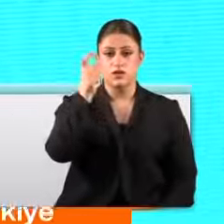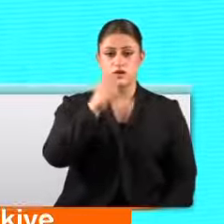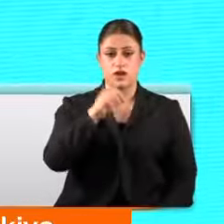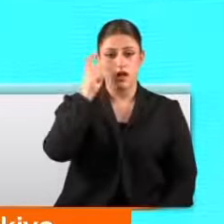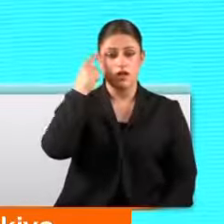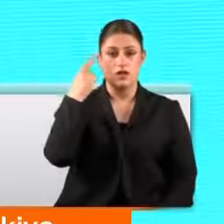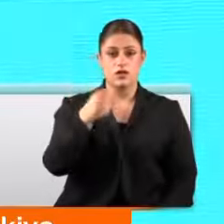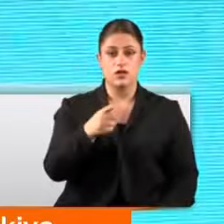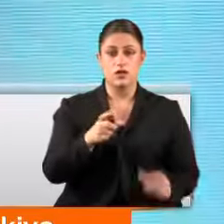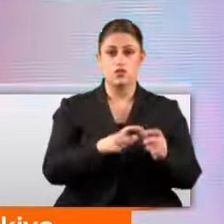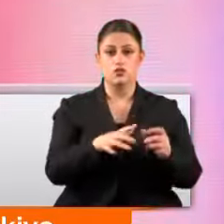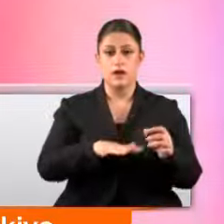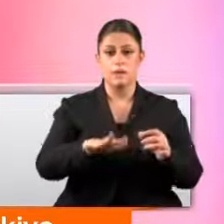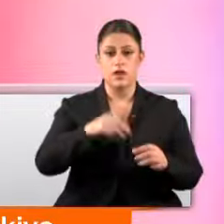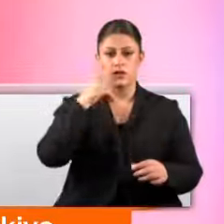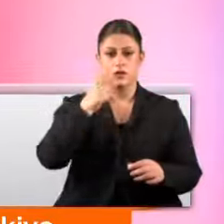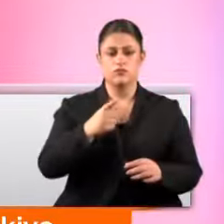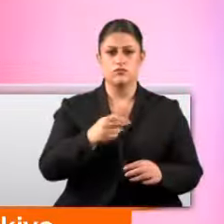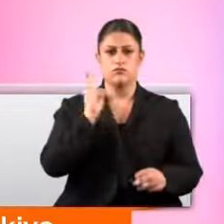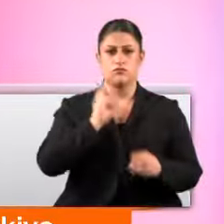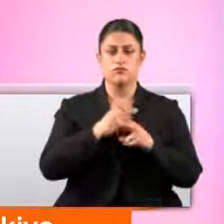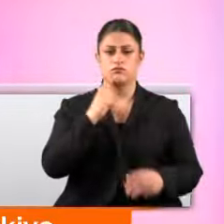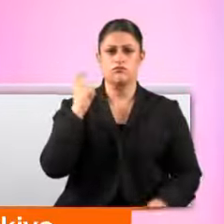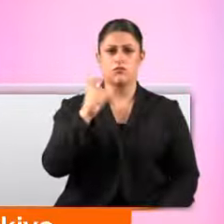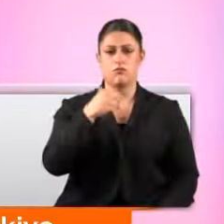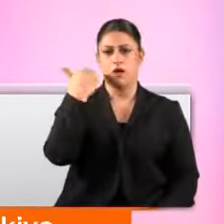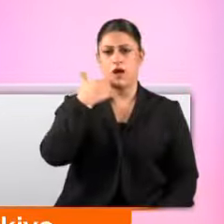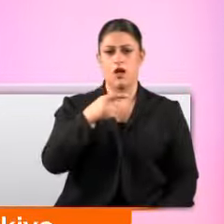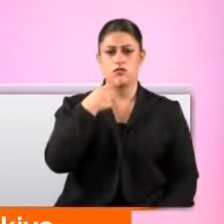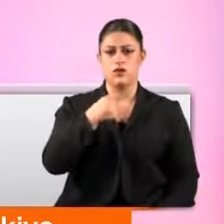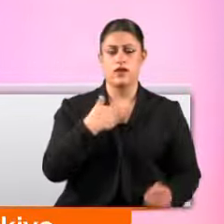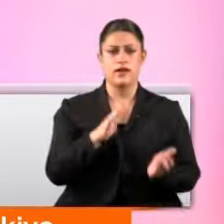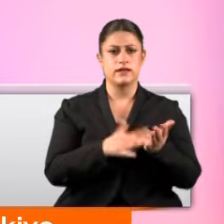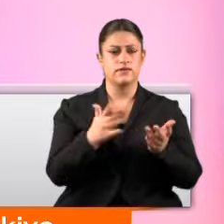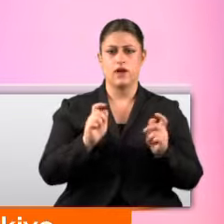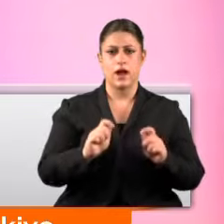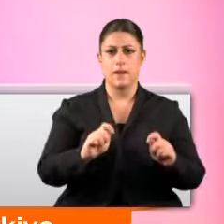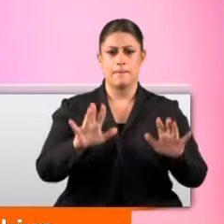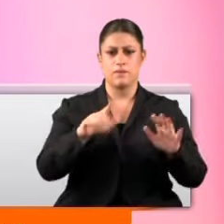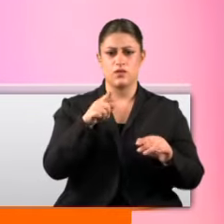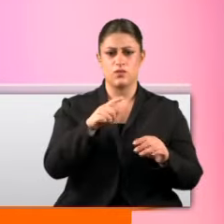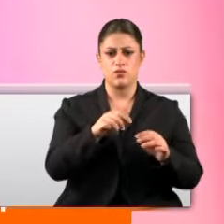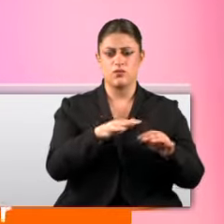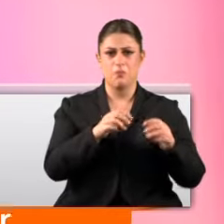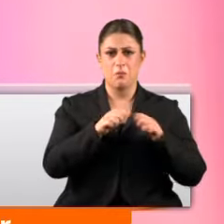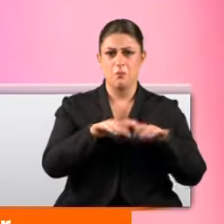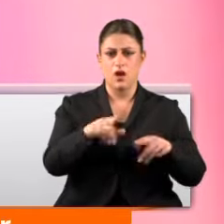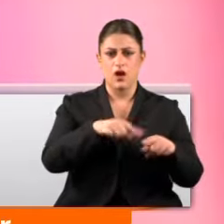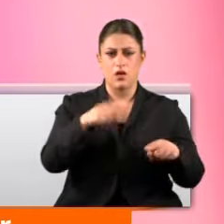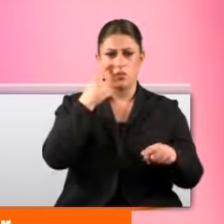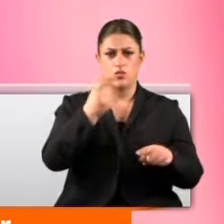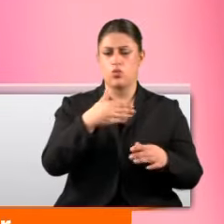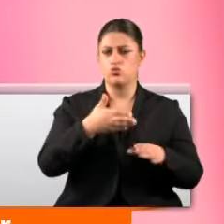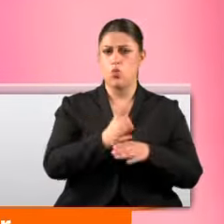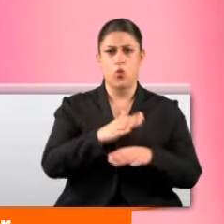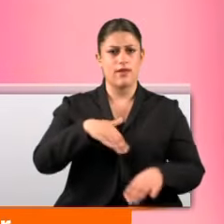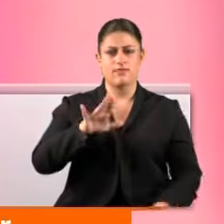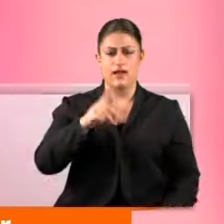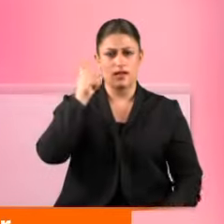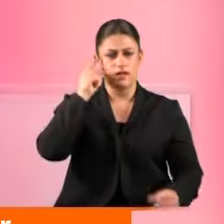sosyal medya hesabından jet hızıyla yalanladı istifa etmedim dolaşıma koyulan senaryolar doğru değildir diyen Şimşek